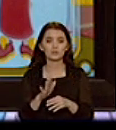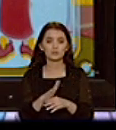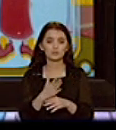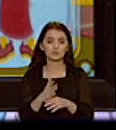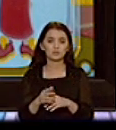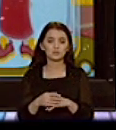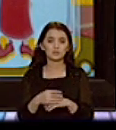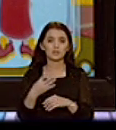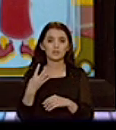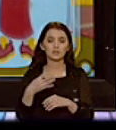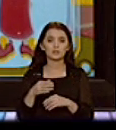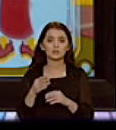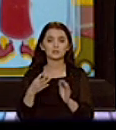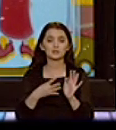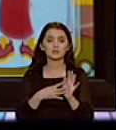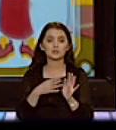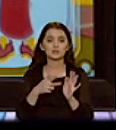bo'lsak